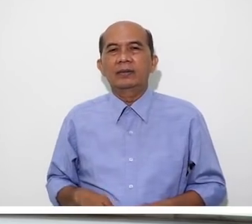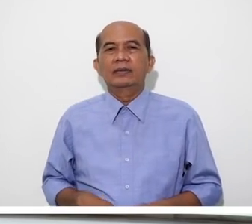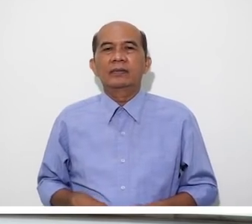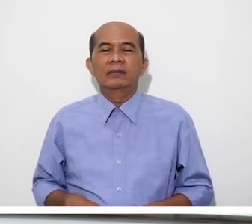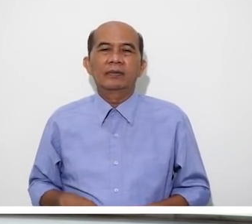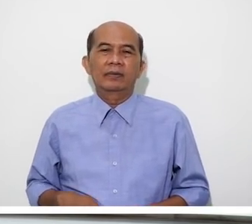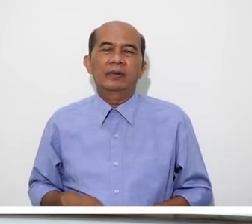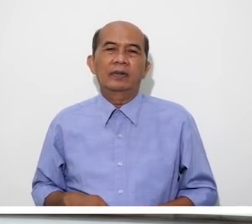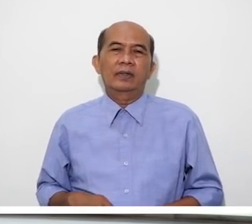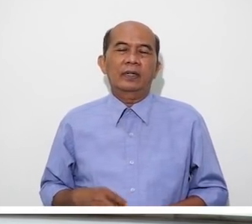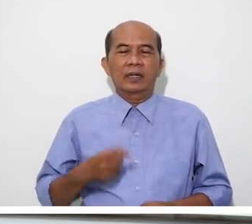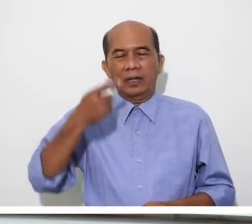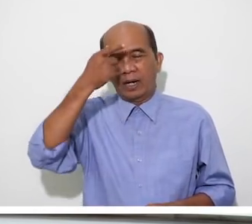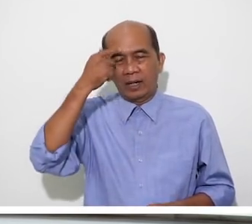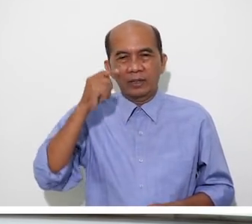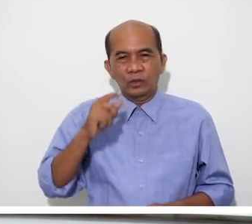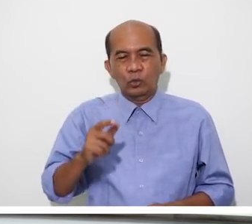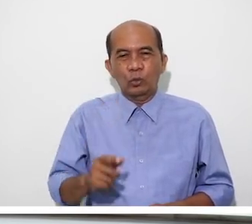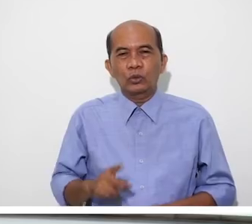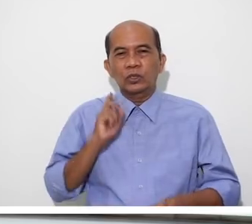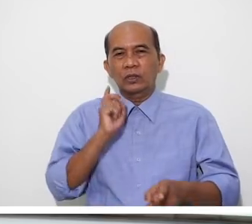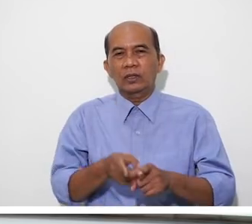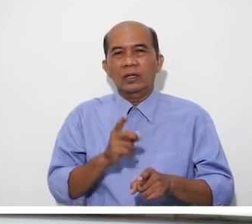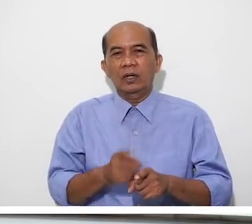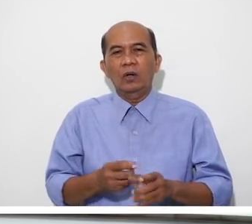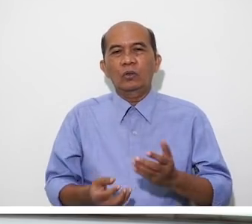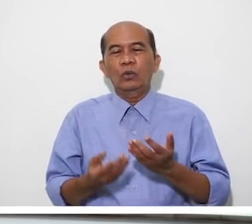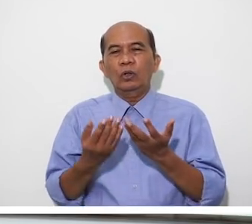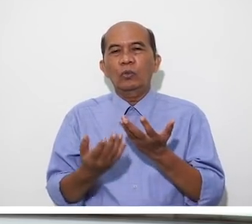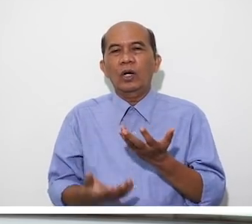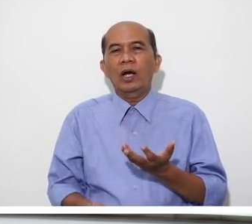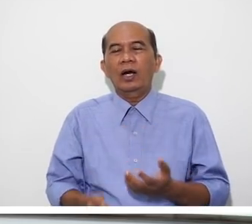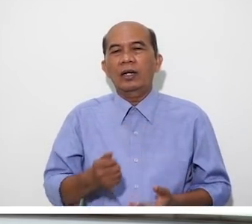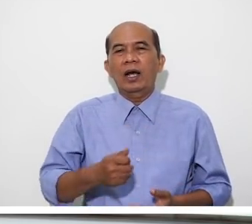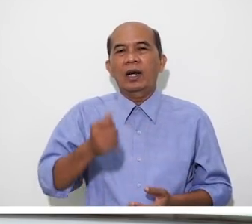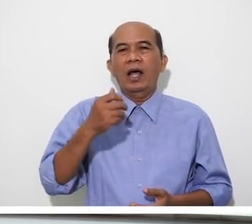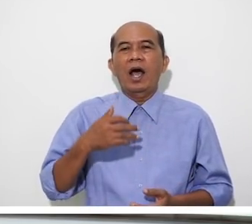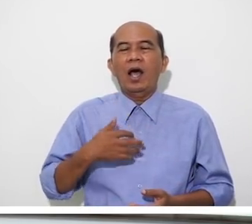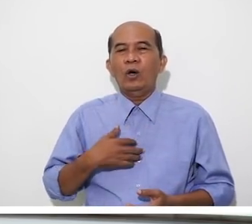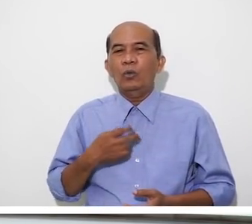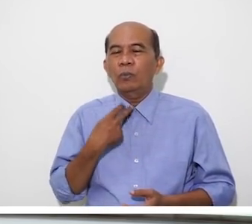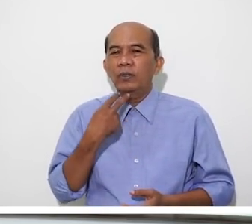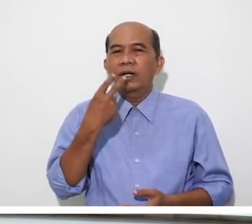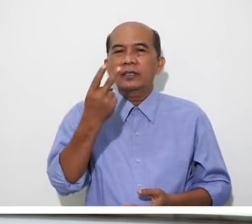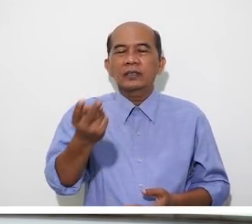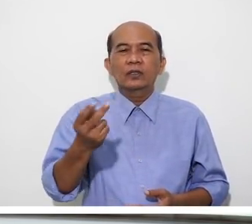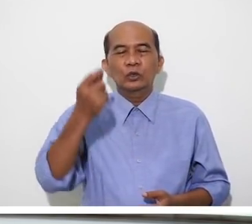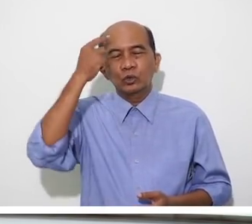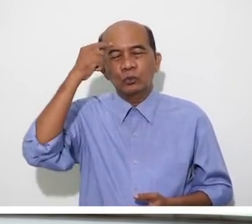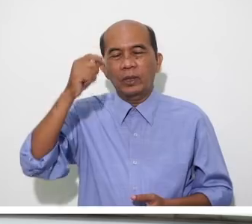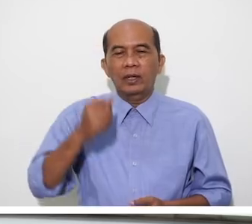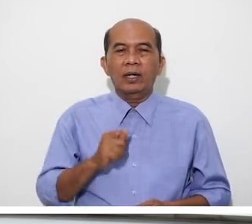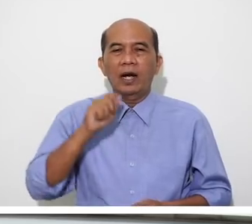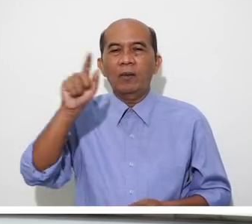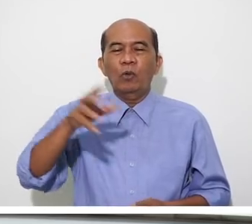1 berkata, "Karena itu saudara-saudara, demi kemurahan Allah, aku menasihatkan kamu supaya kamu mempersembahkan